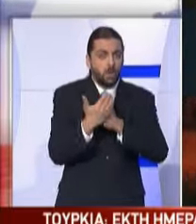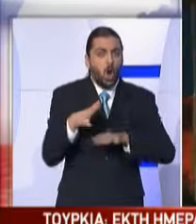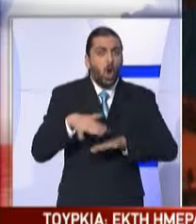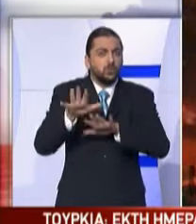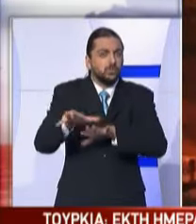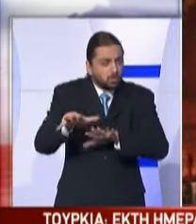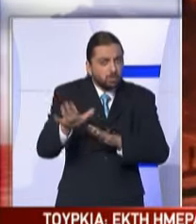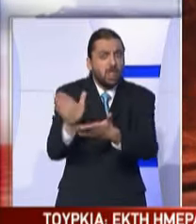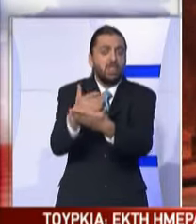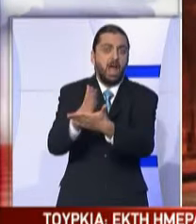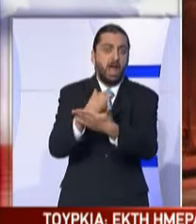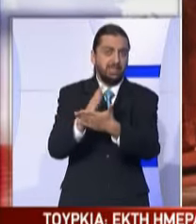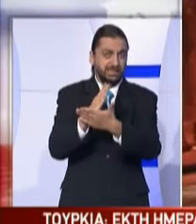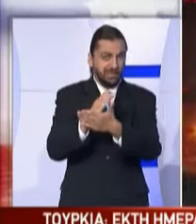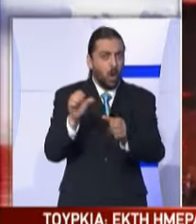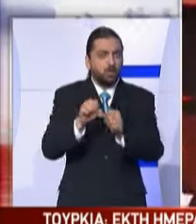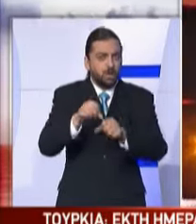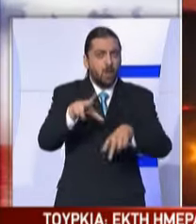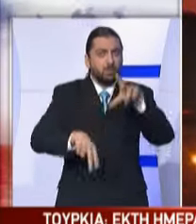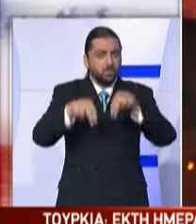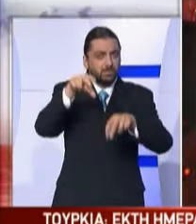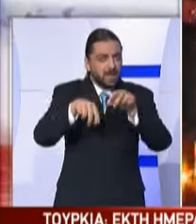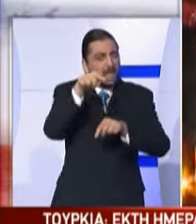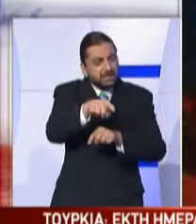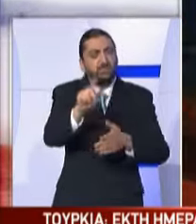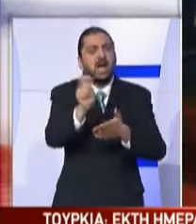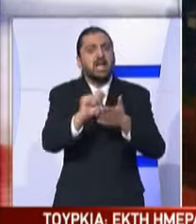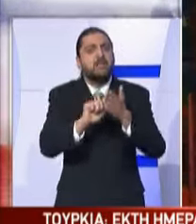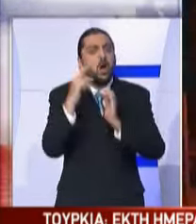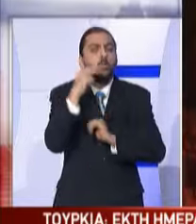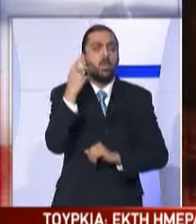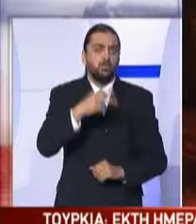της Κωνσταντινούπολης, όπου βρίσκεται το γραφείο του Πρωθυπουργού Ταγί Περντογάν.